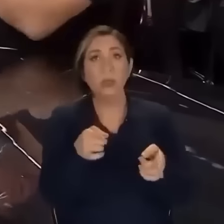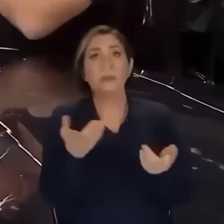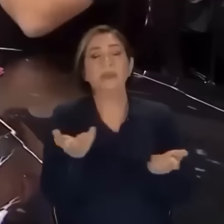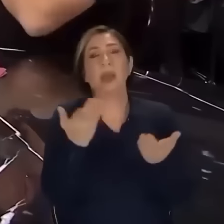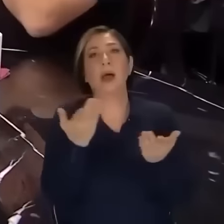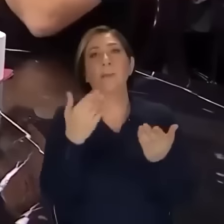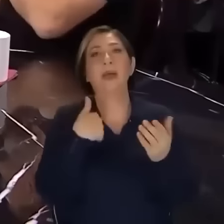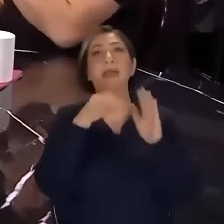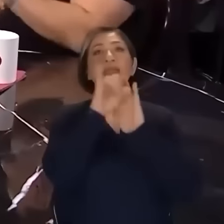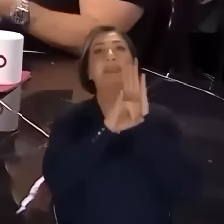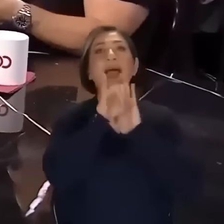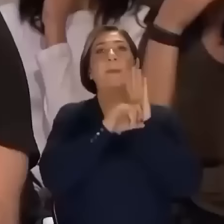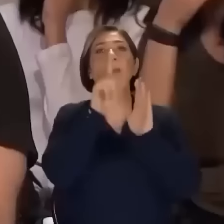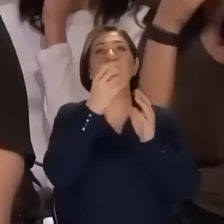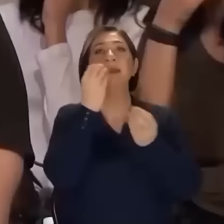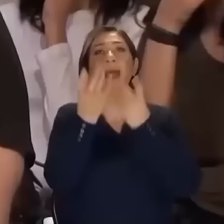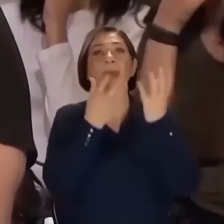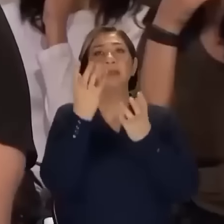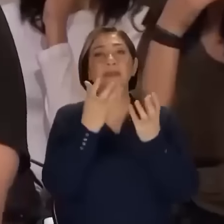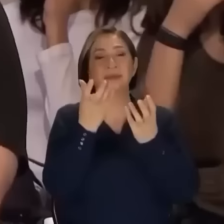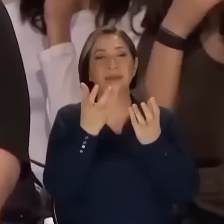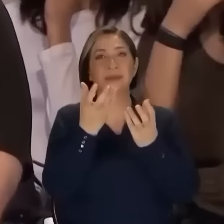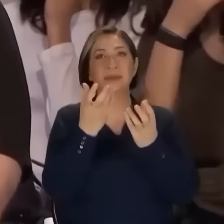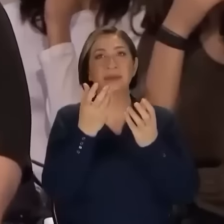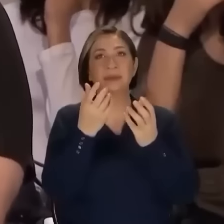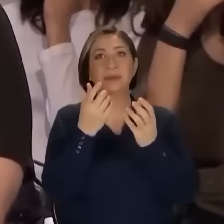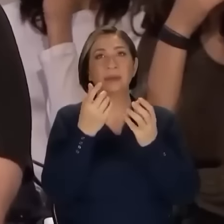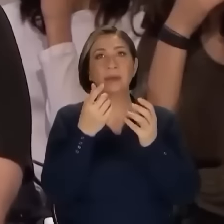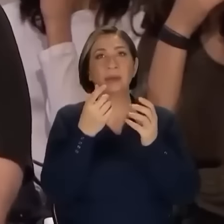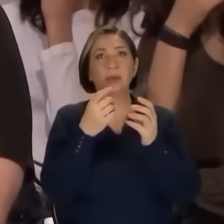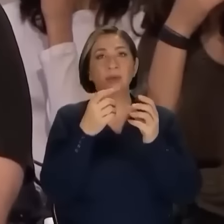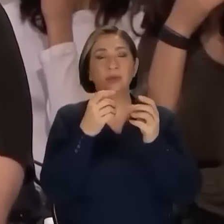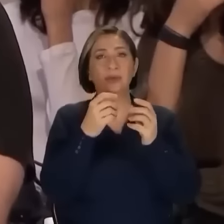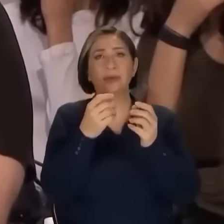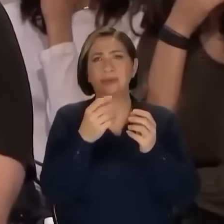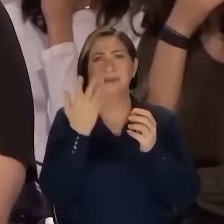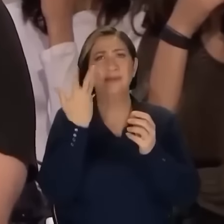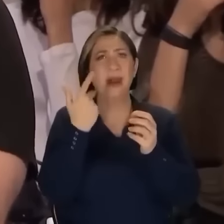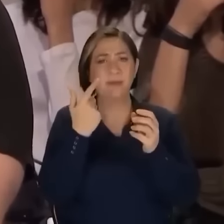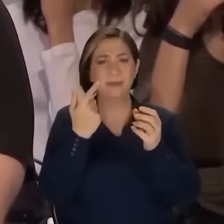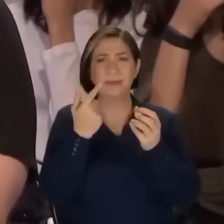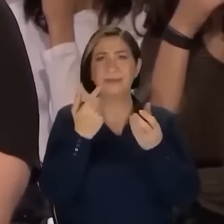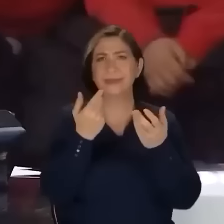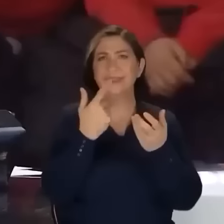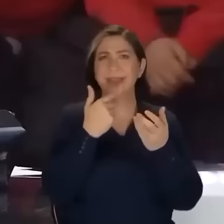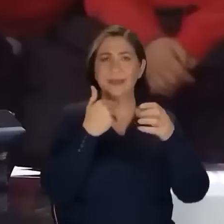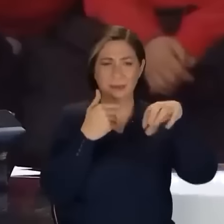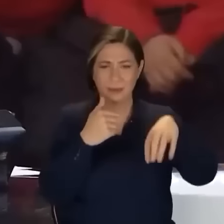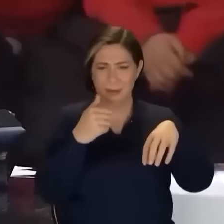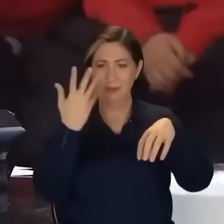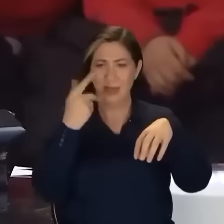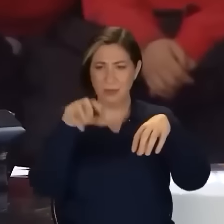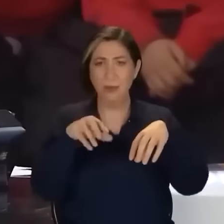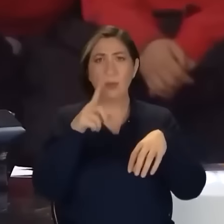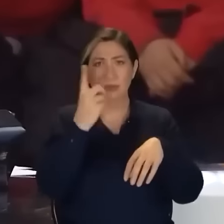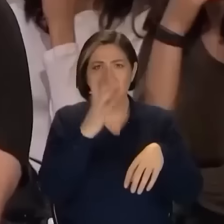mesela ben Instagram'da bir tane yemekçi izliyorum suang gelenin Yanına pilav koyan çocuk hani var ya b